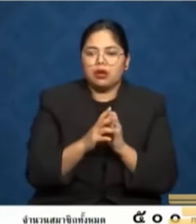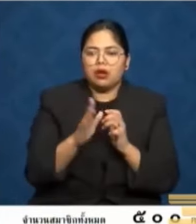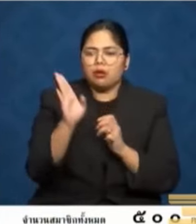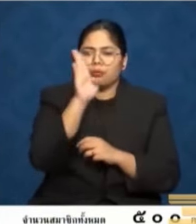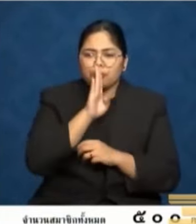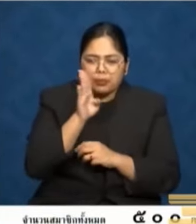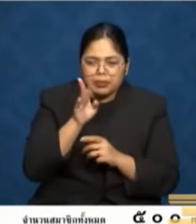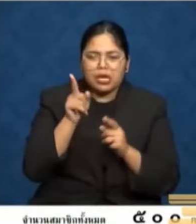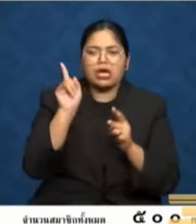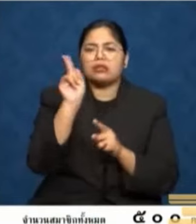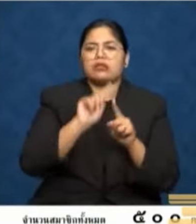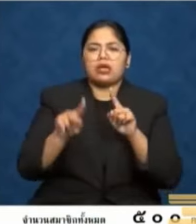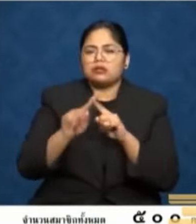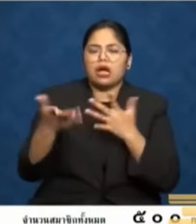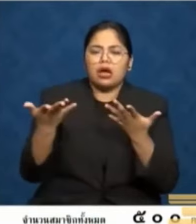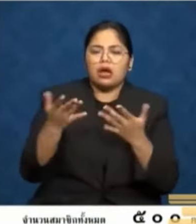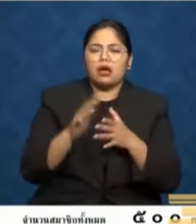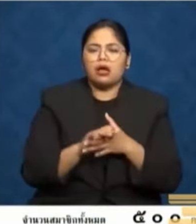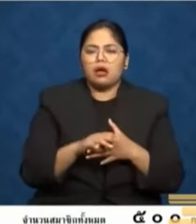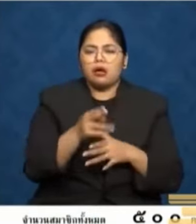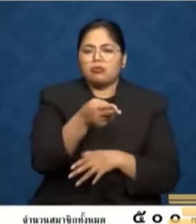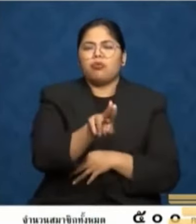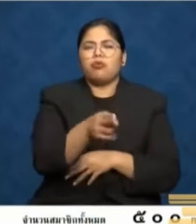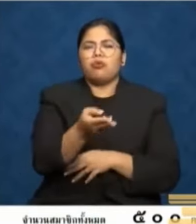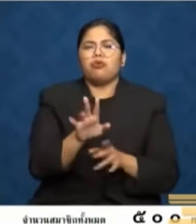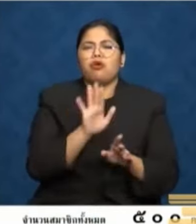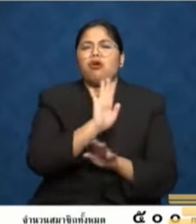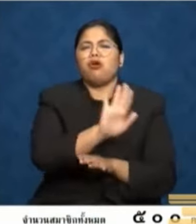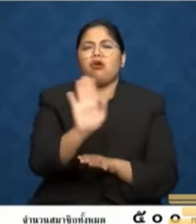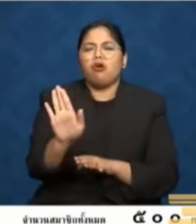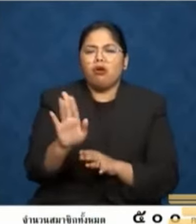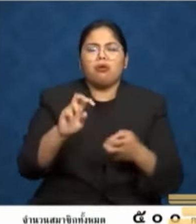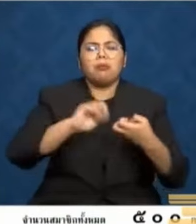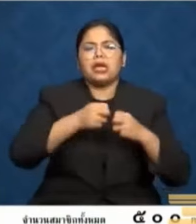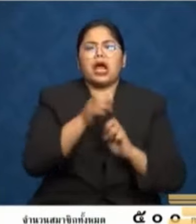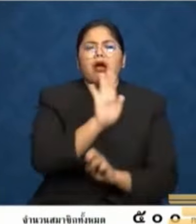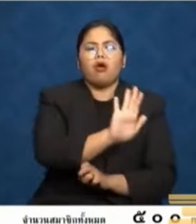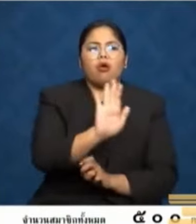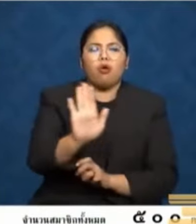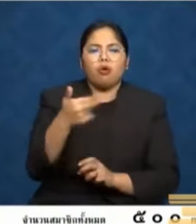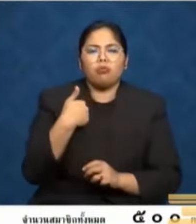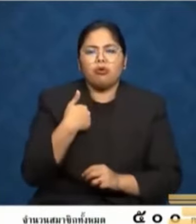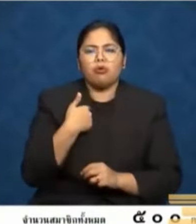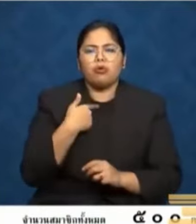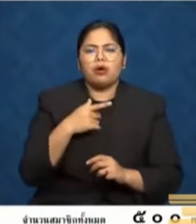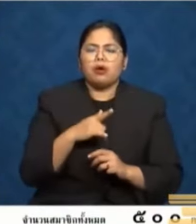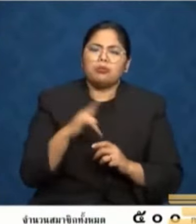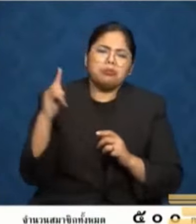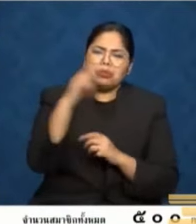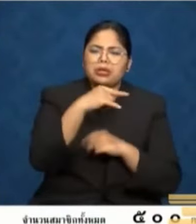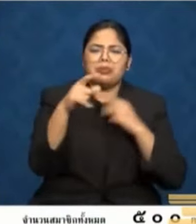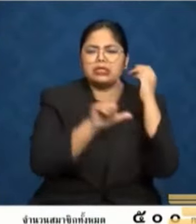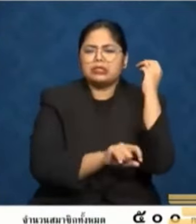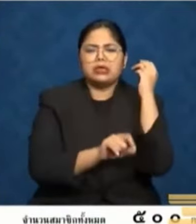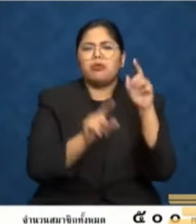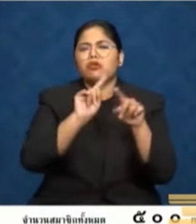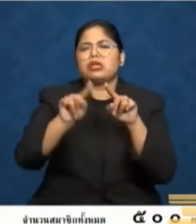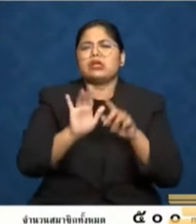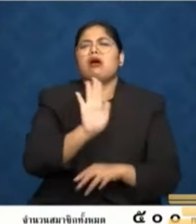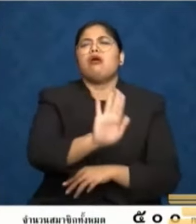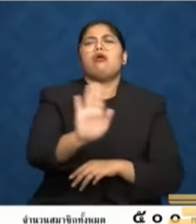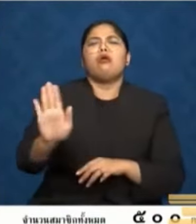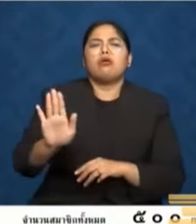อะไรผมถือเป็นเรื่องของท่านเรื่องหมูกระทงกระทะท่านก็แก้ไขปัญหาของท่านเองผมผมไม่ก้าร่วงกันแล้วครับเรื่องท่านไปสิงคโปรสิงคโปร์ผมก็ไม่ว่า